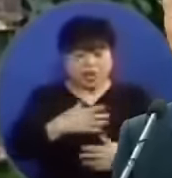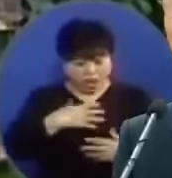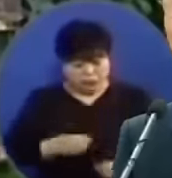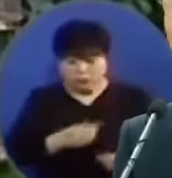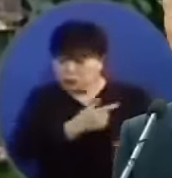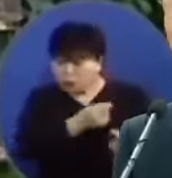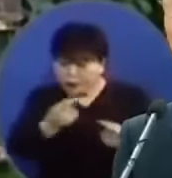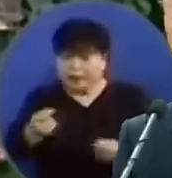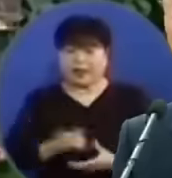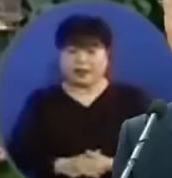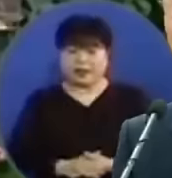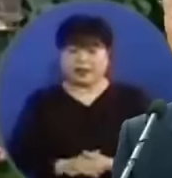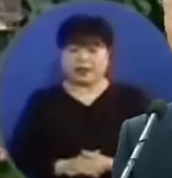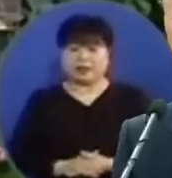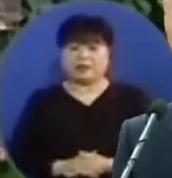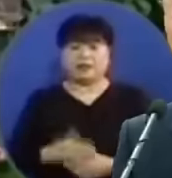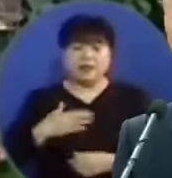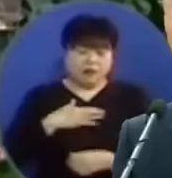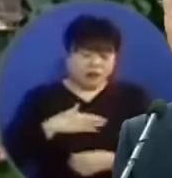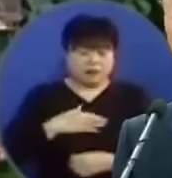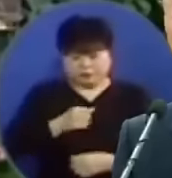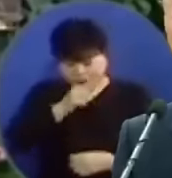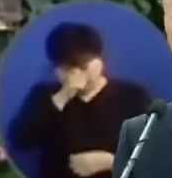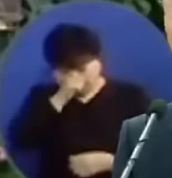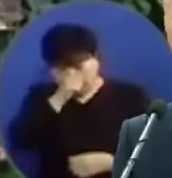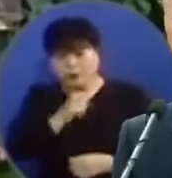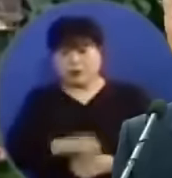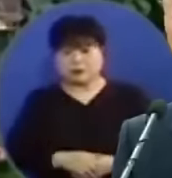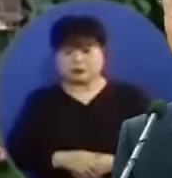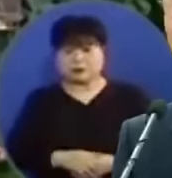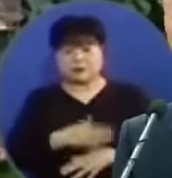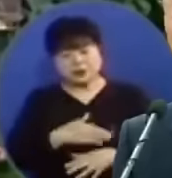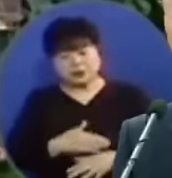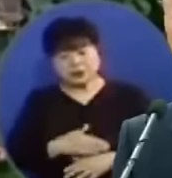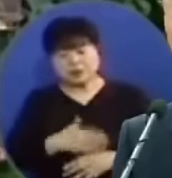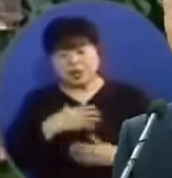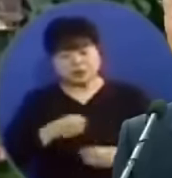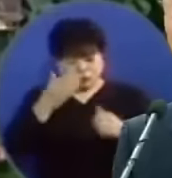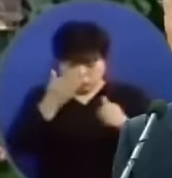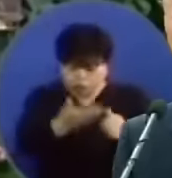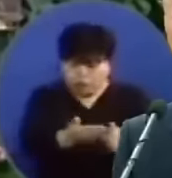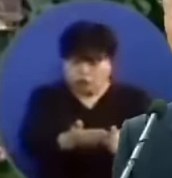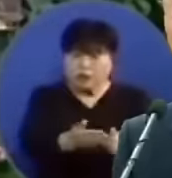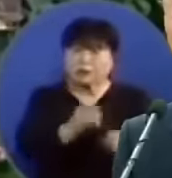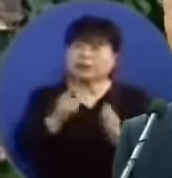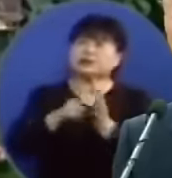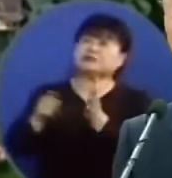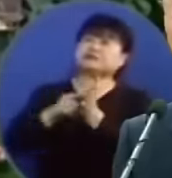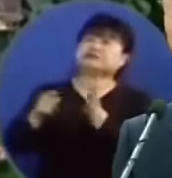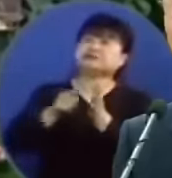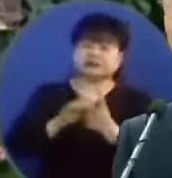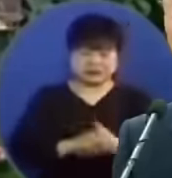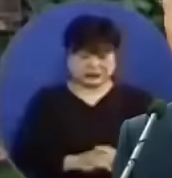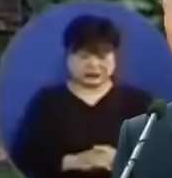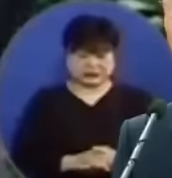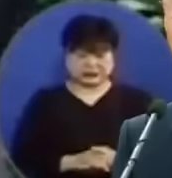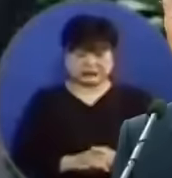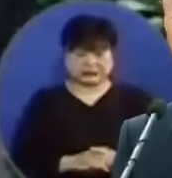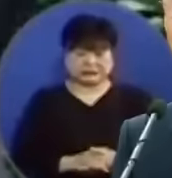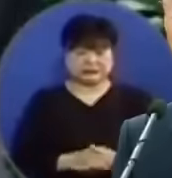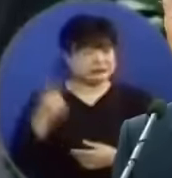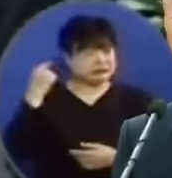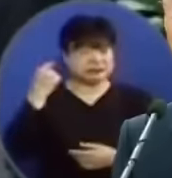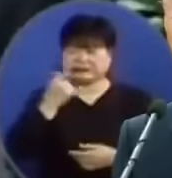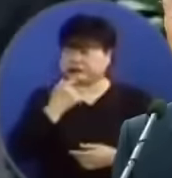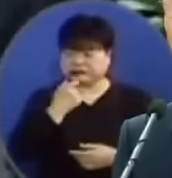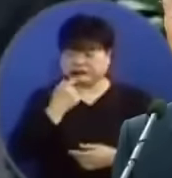안식이요 이것이 너희 상쾌함이니 너희는 곤비한 자에게 안식을 주라 하였으나 그들이 듣지 아니하므로. 안는다는 것입니다.